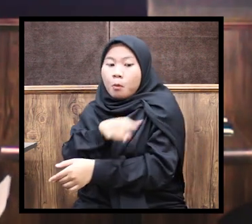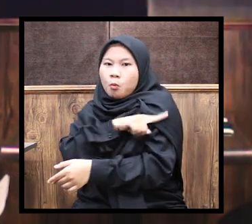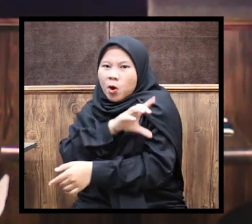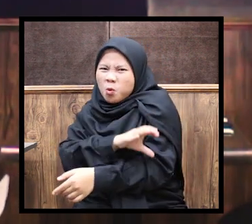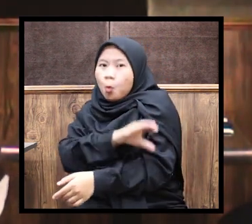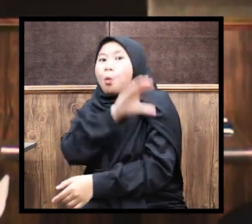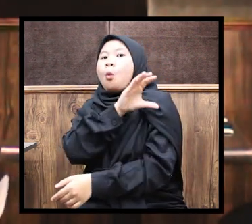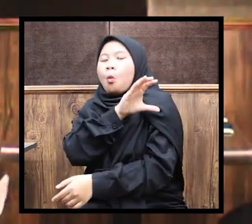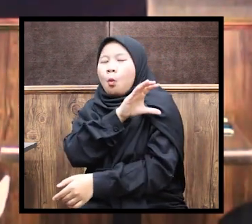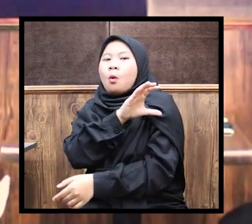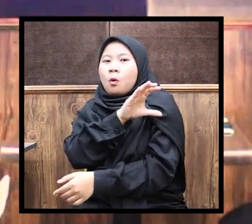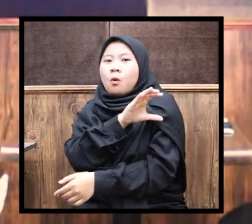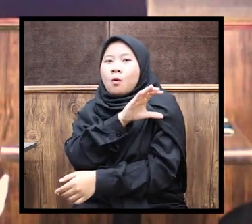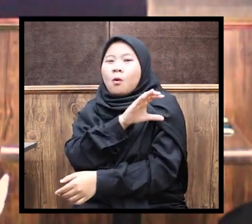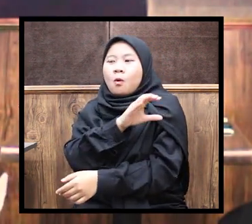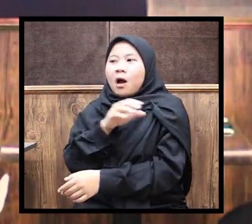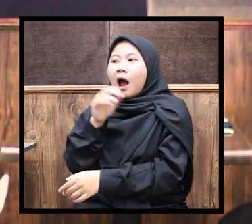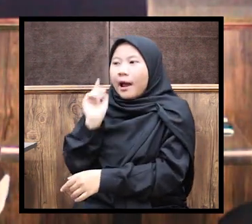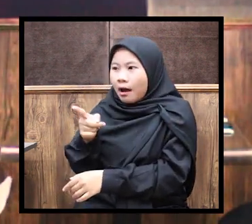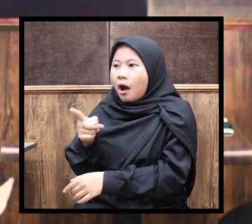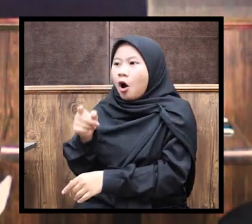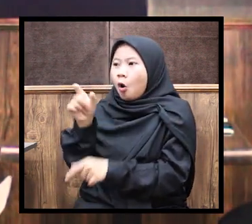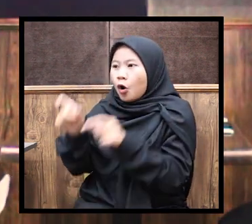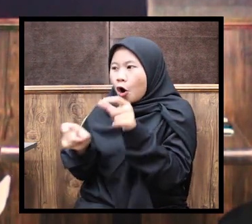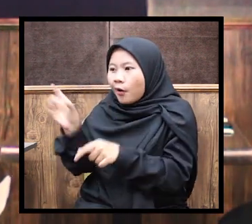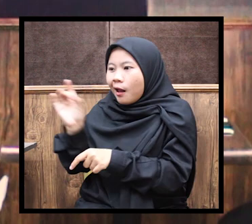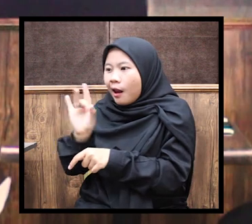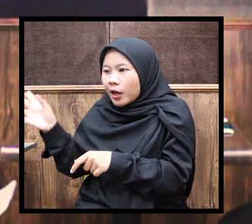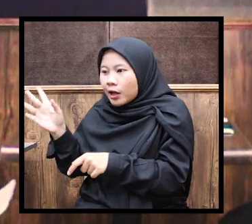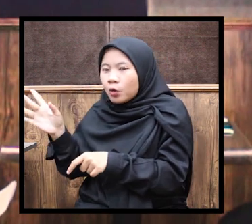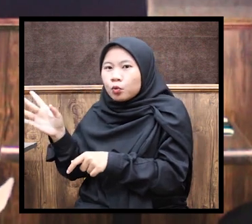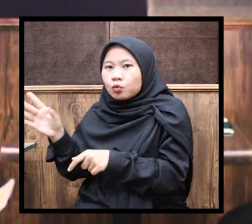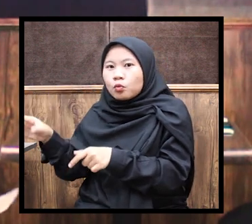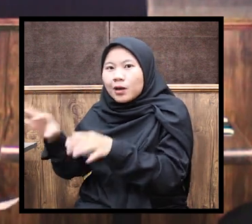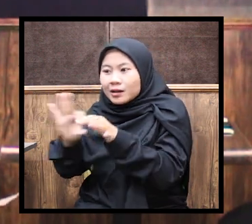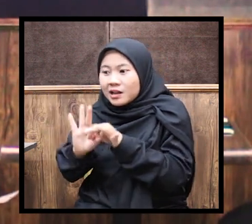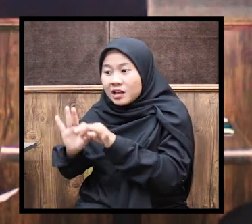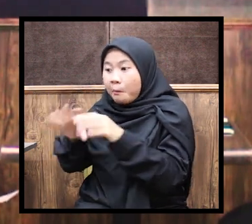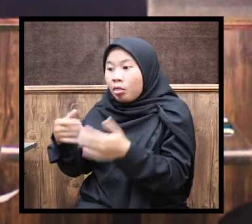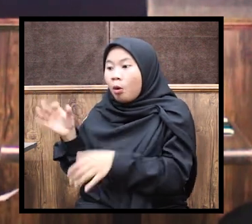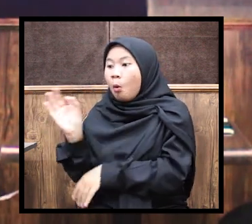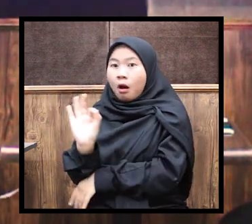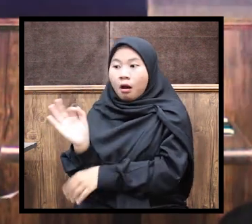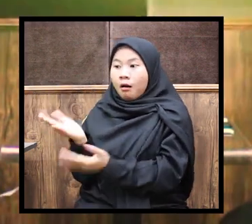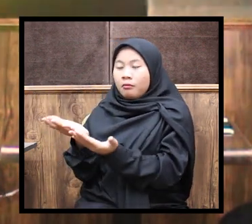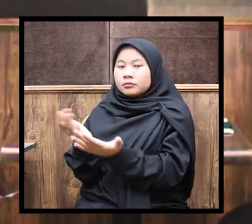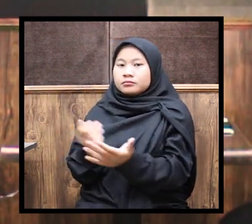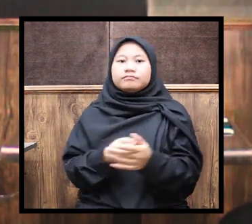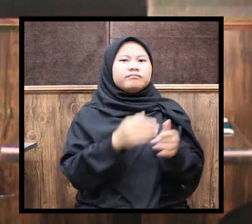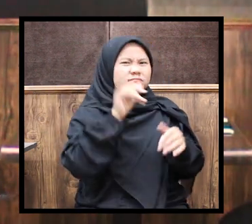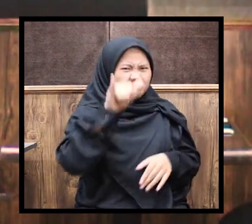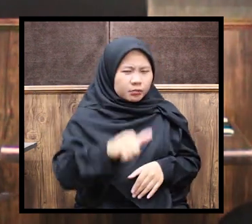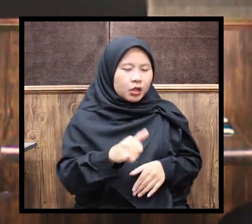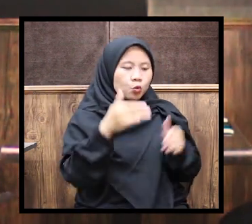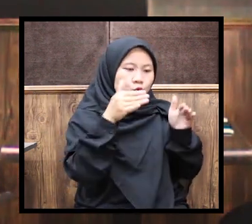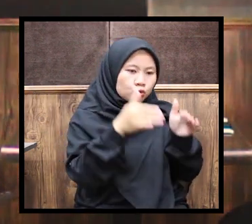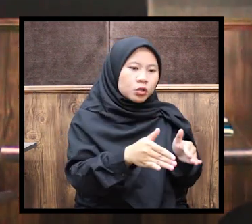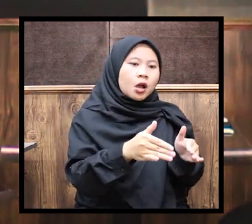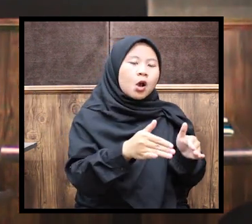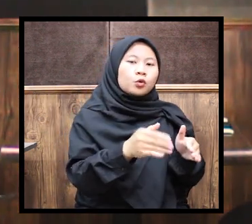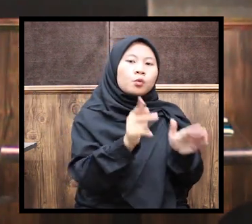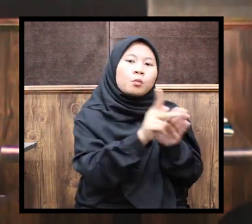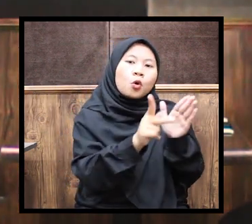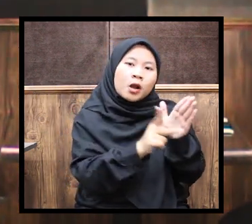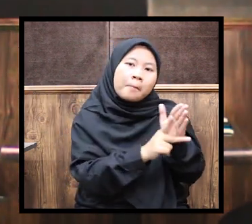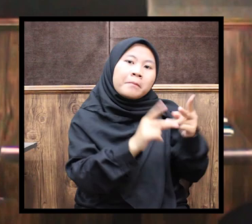itu ada pihak-pihak lain yang diajak bekerja sama gitu Pak Iya khususnya di program prioritas kami yang kedua tentang pelatihan